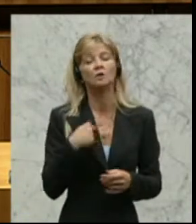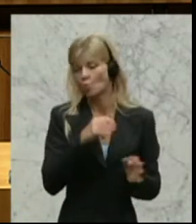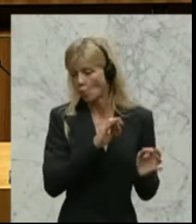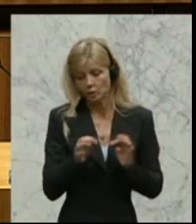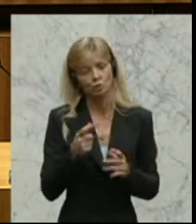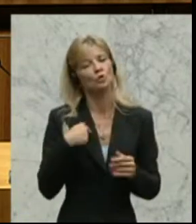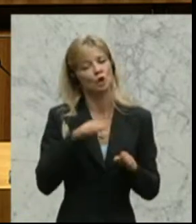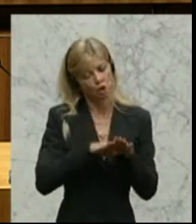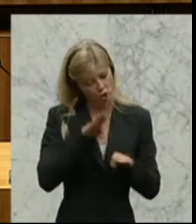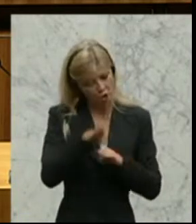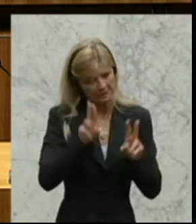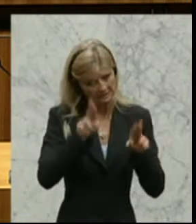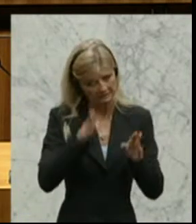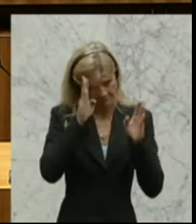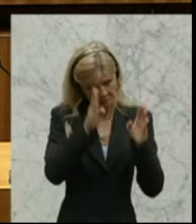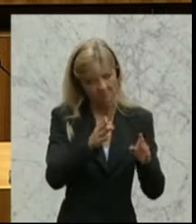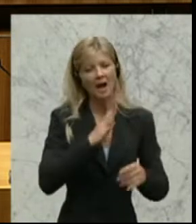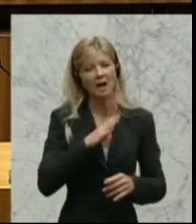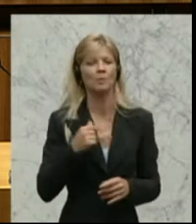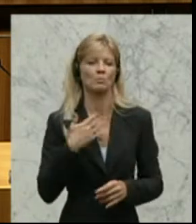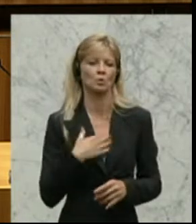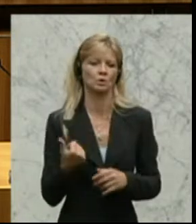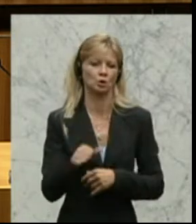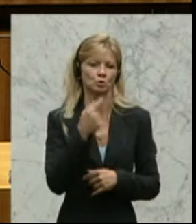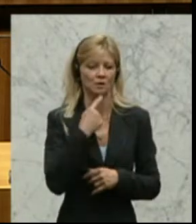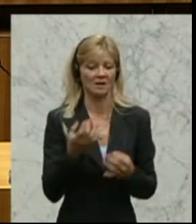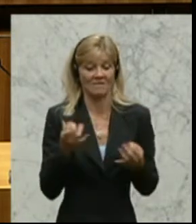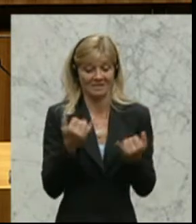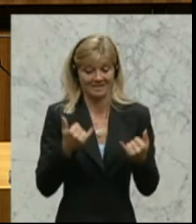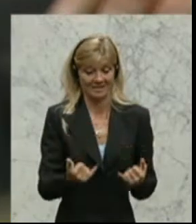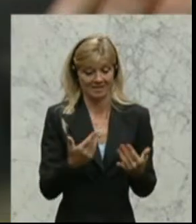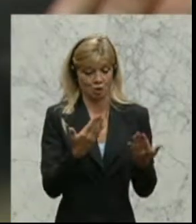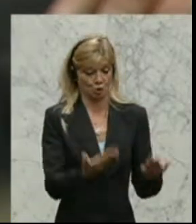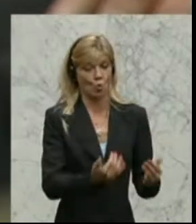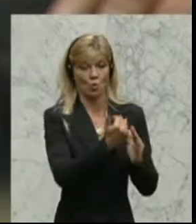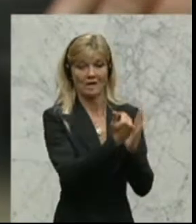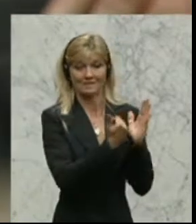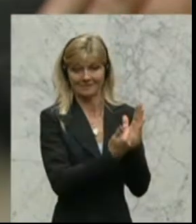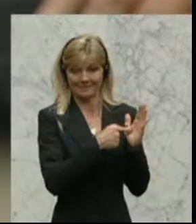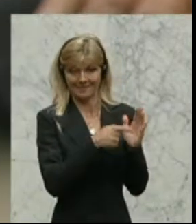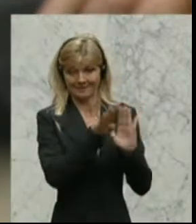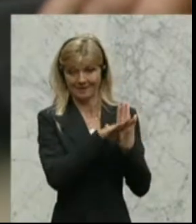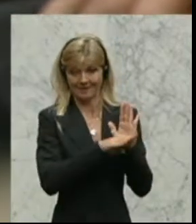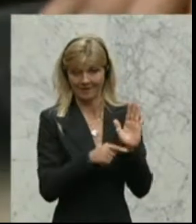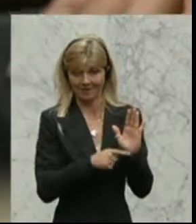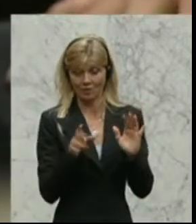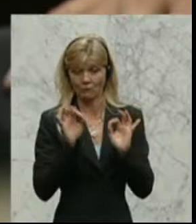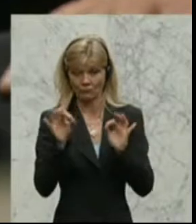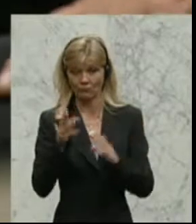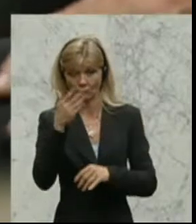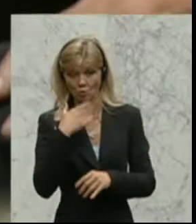ich sage auch dazu, das, was Sie hier machen mit dieser gesetzlichen Regelung der Lex Hypo, das ist in Wahrheit